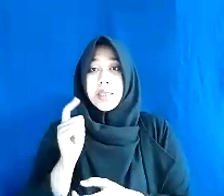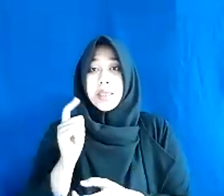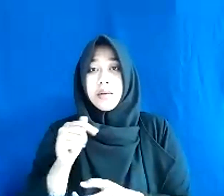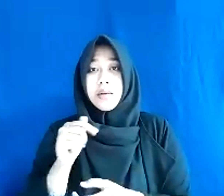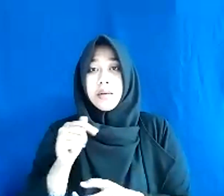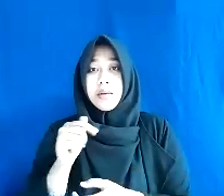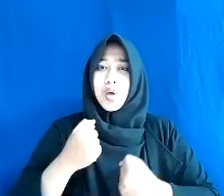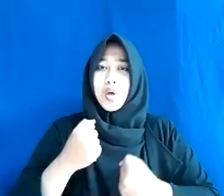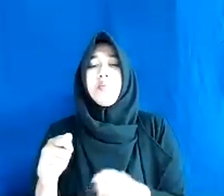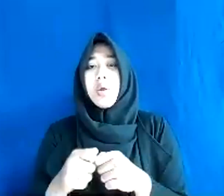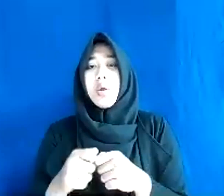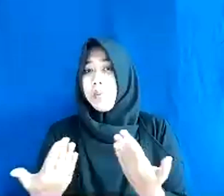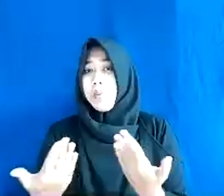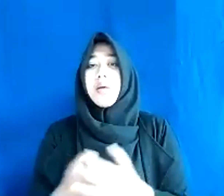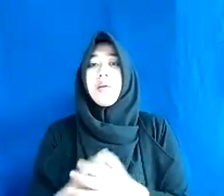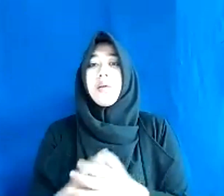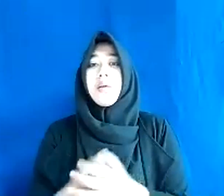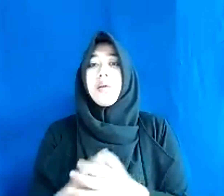membuat masyarakat sebenarnya cukup